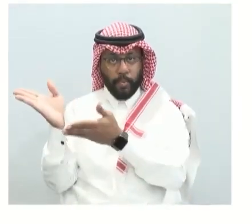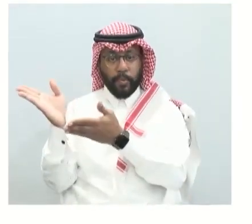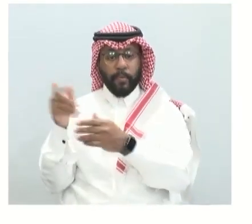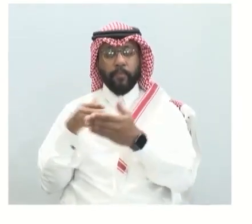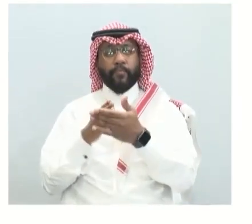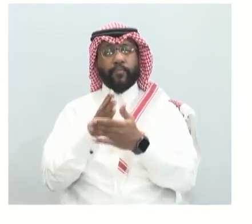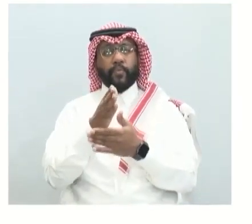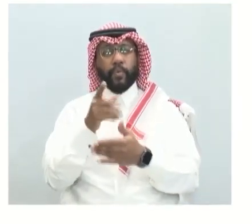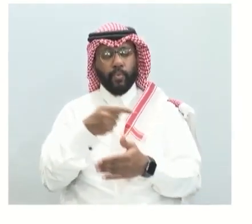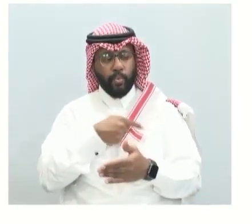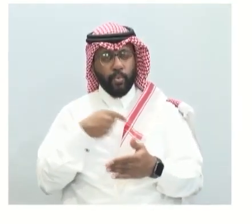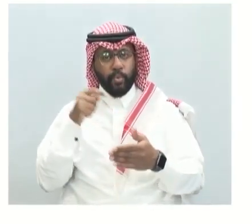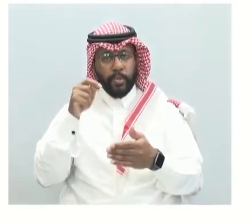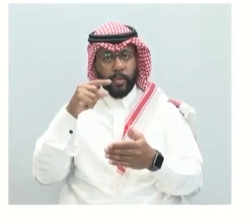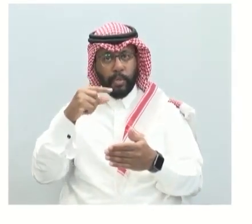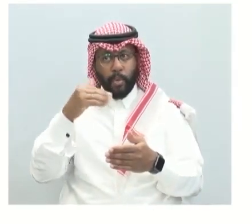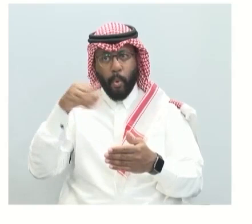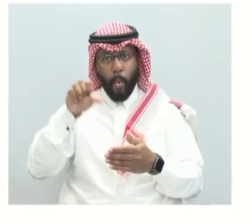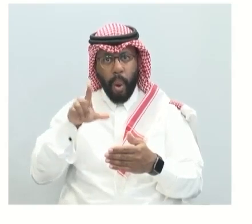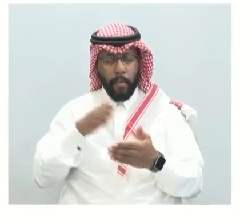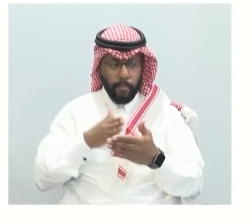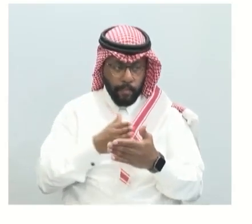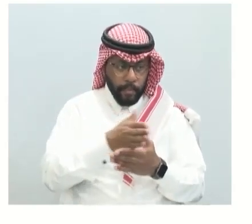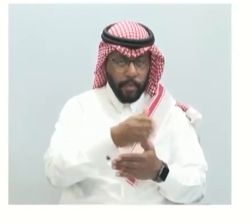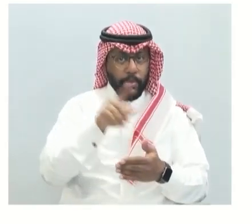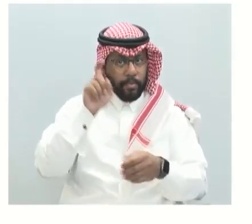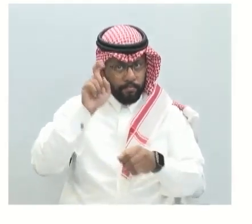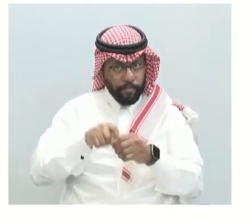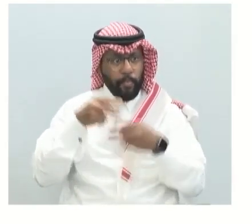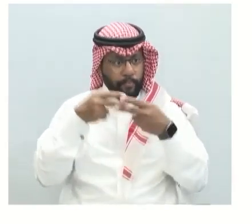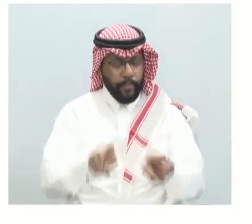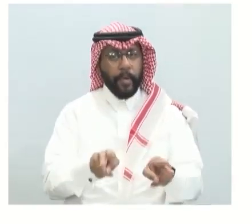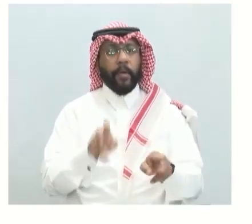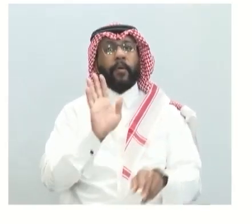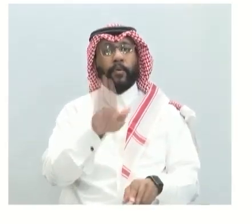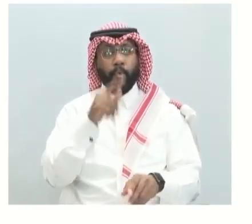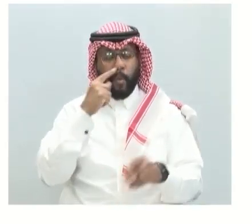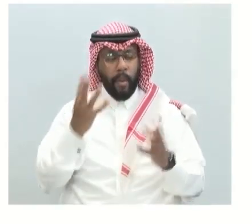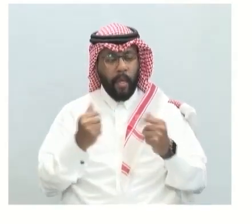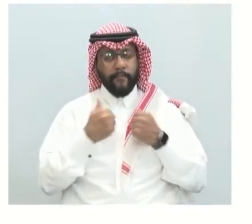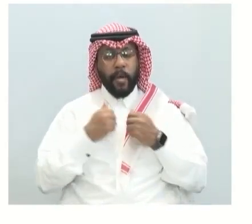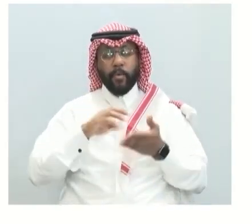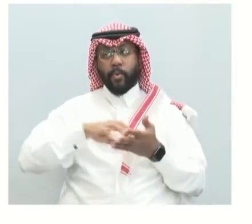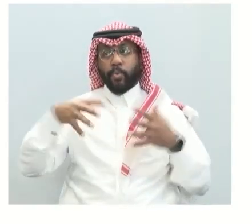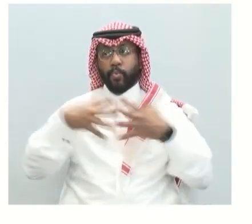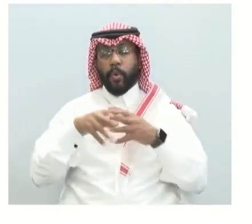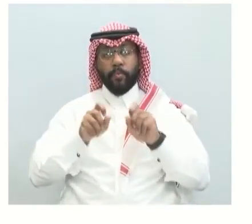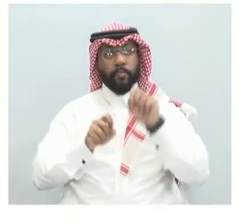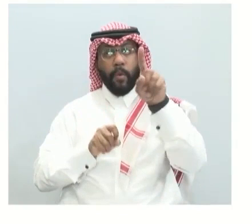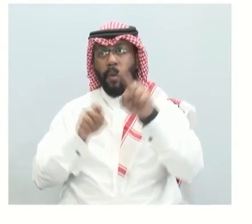بادخال او تسجيل دخول لحسابنا الخاص بالمايكروسوفت ومن ثم نقوم بعمل مشاركه